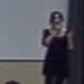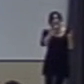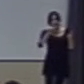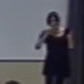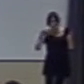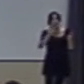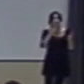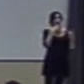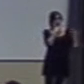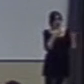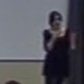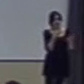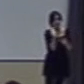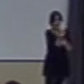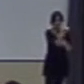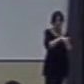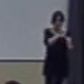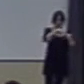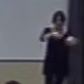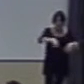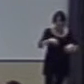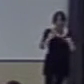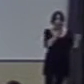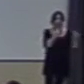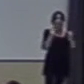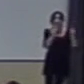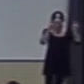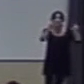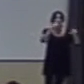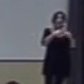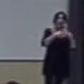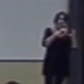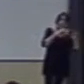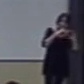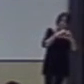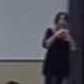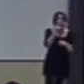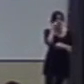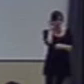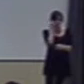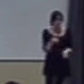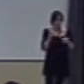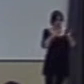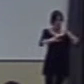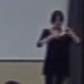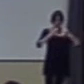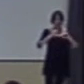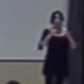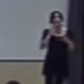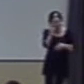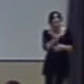aquest taller debat, responsabilitat social del comunicador, comunicadora i ètica als mitjans. Jo, més que parlar en